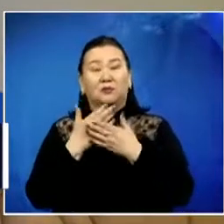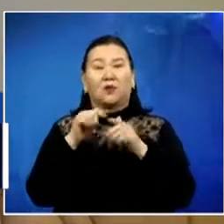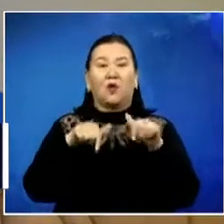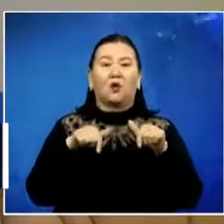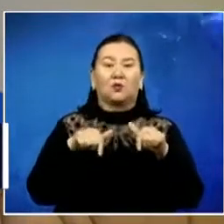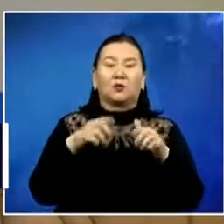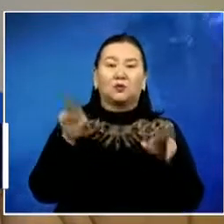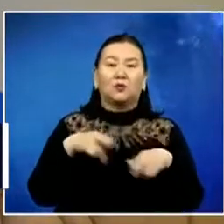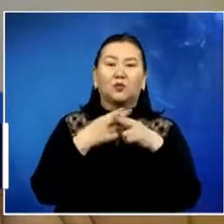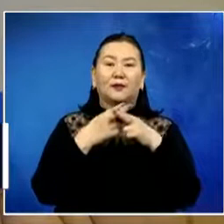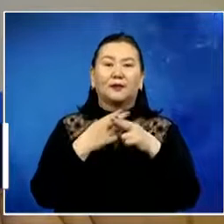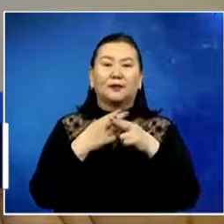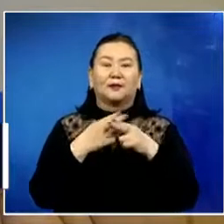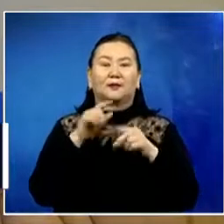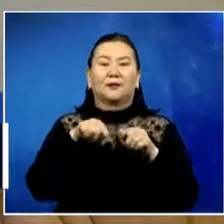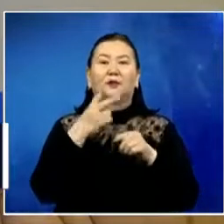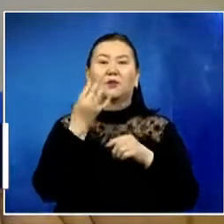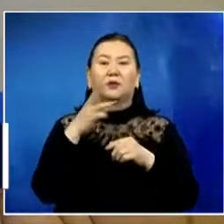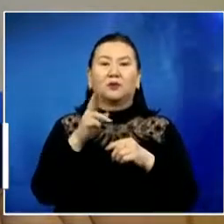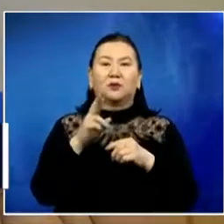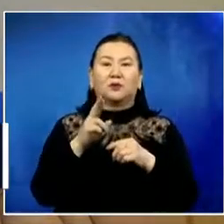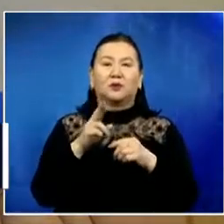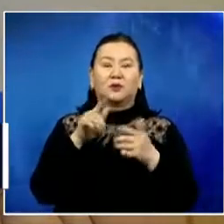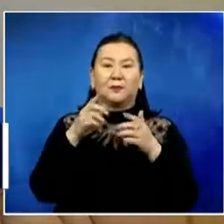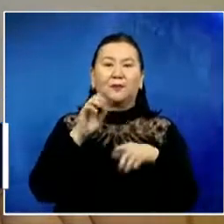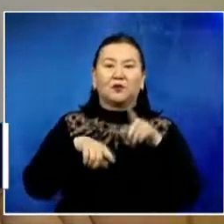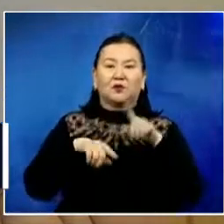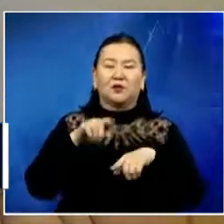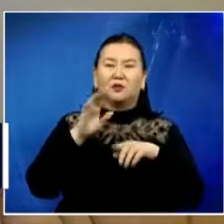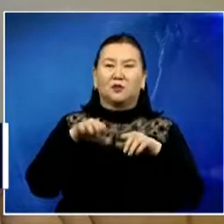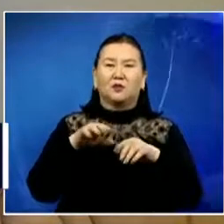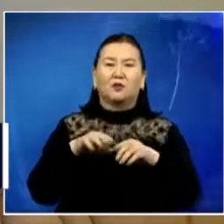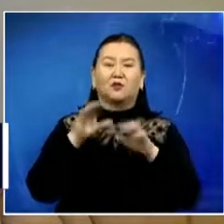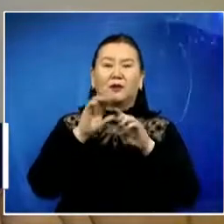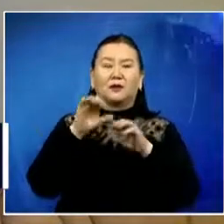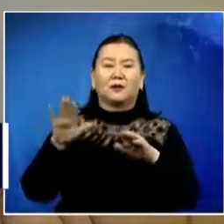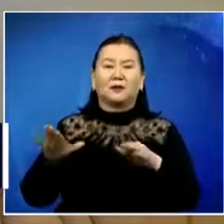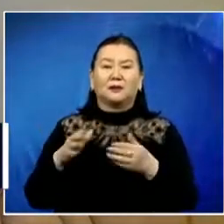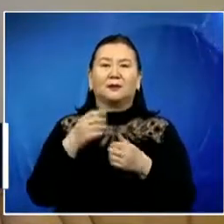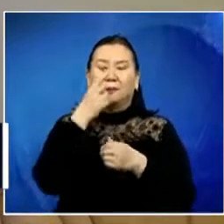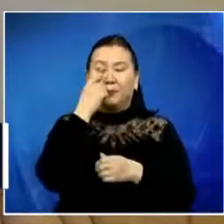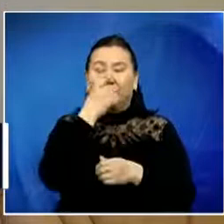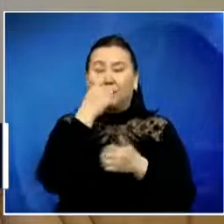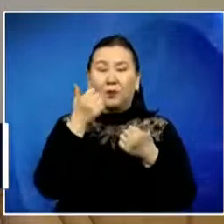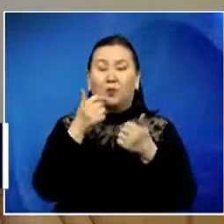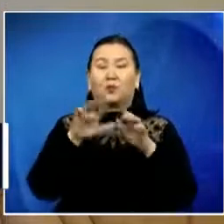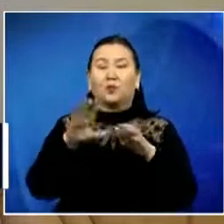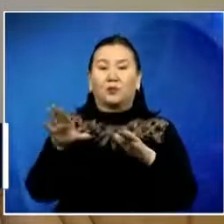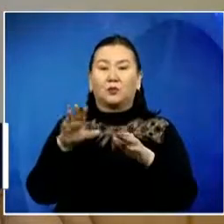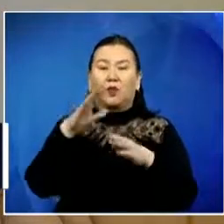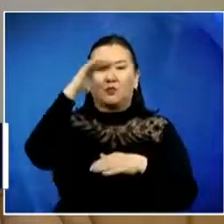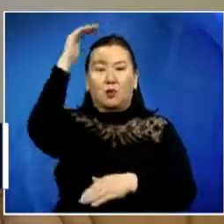одоо дүгнэхэд бол яг тэр үед төр нь ямар ажил хийжсэн бол тэр хүүхдүүд ингээд бусад хүүхдүүд зөвхөн том